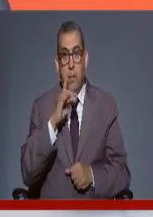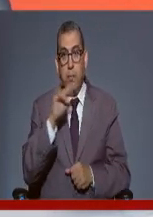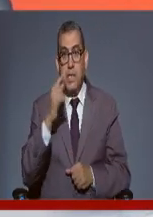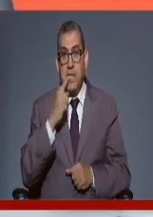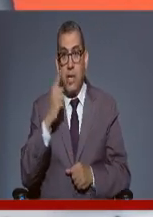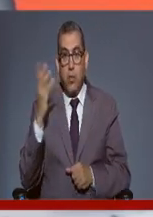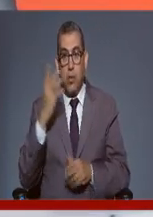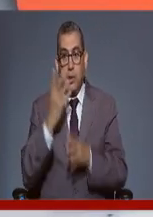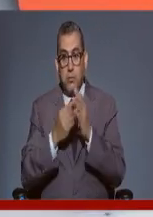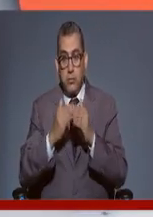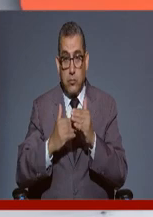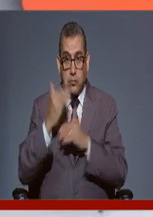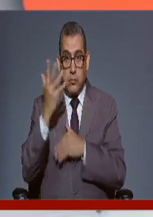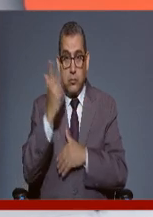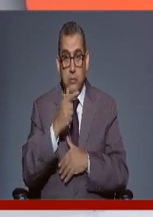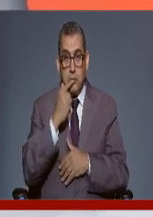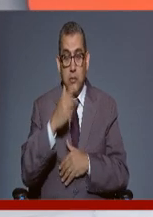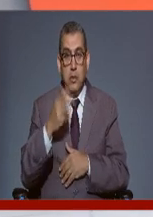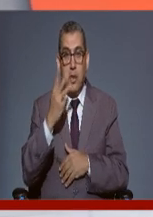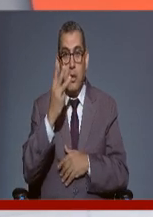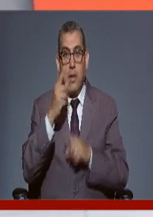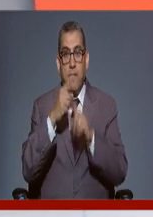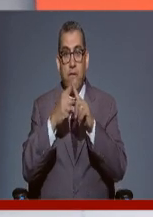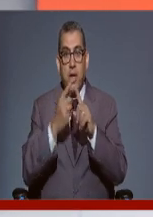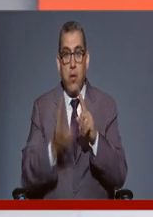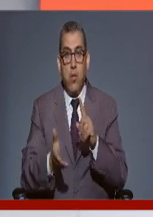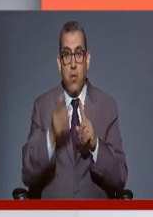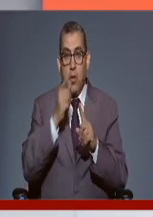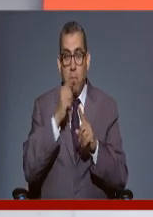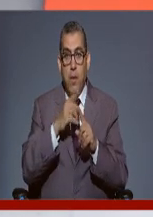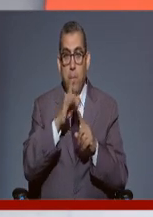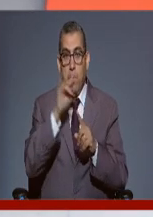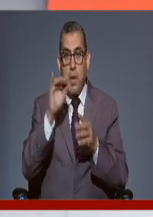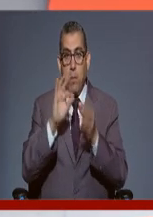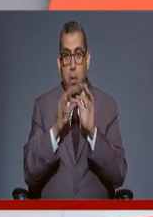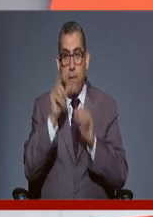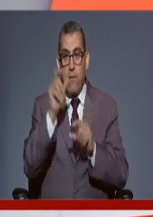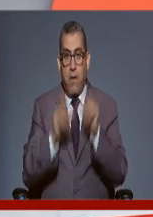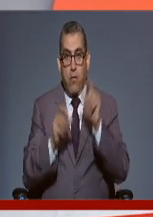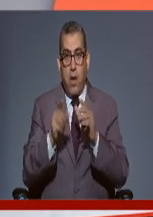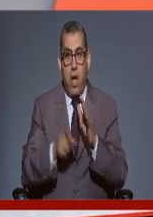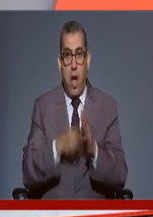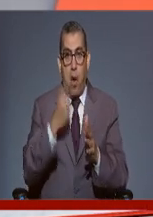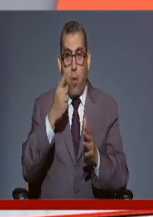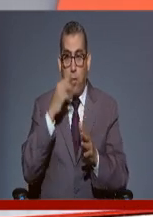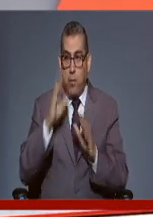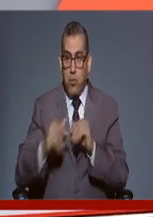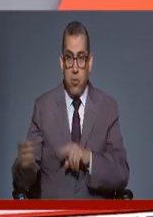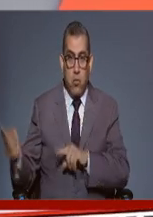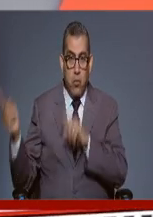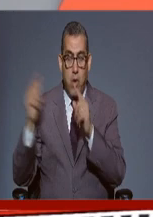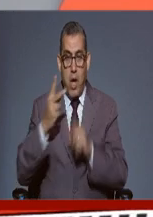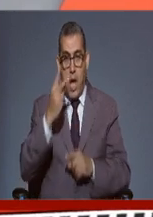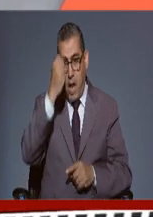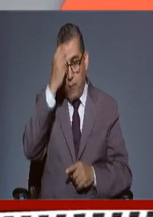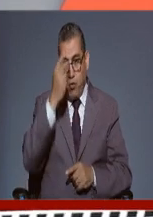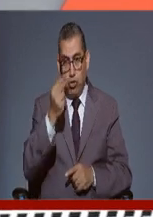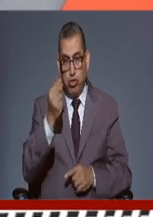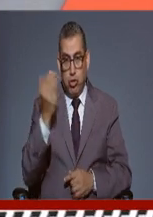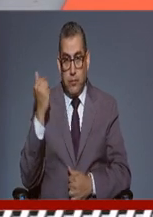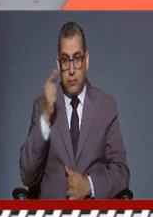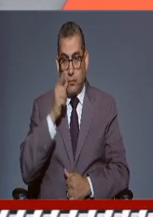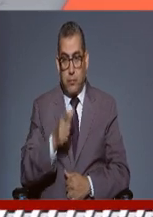عدد السكان في مصر تضاعف ثلاث مرات وتخطى 100 مليون نسمه لاول مره في تاريخنا سنه 2020